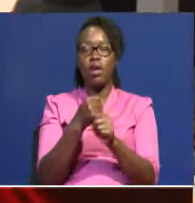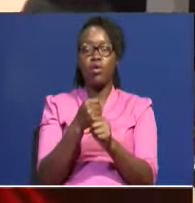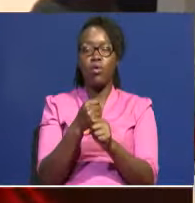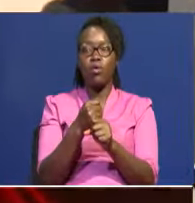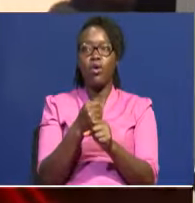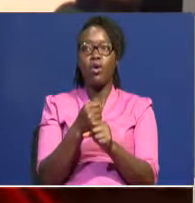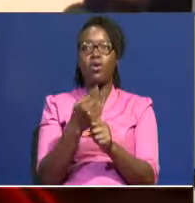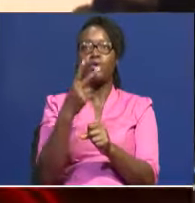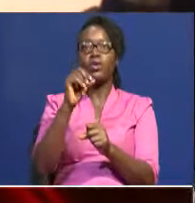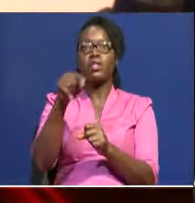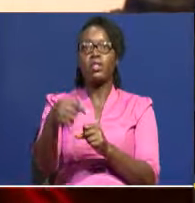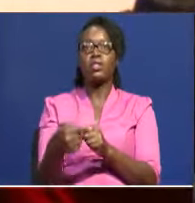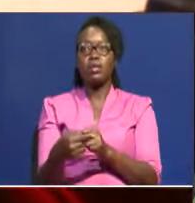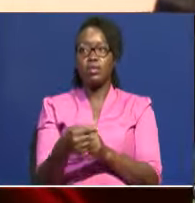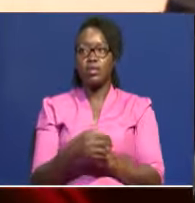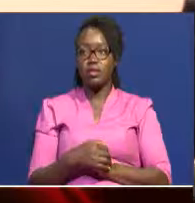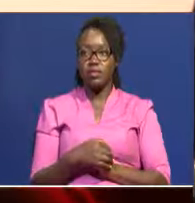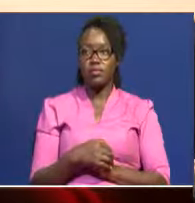shilingi 20,000.